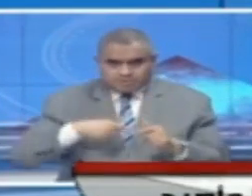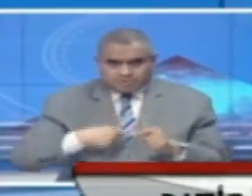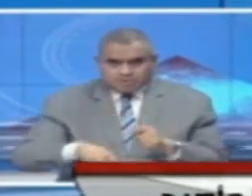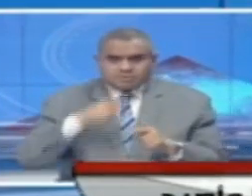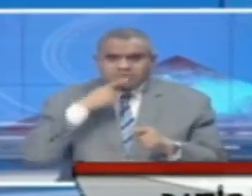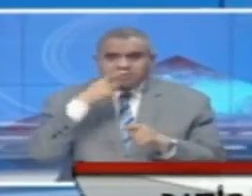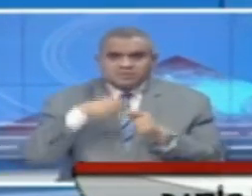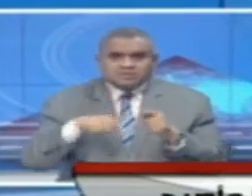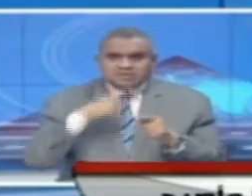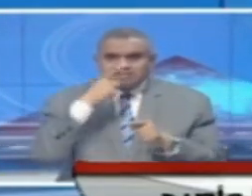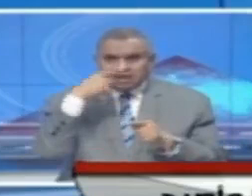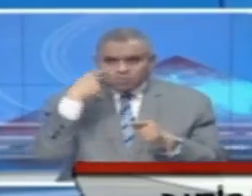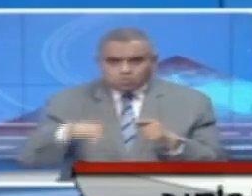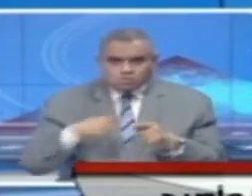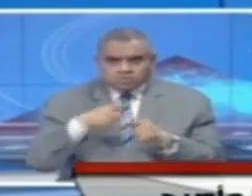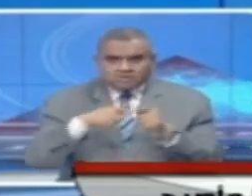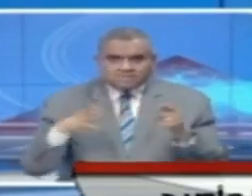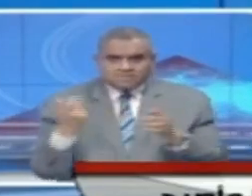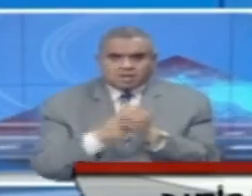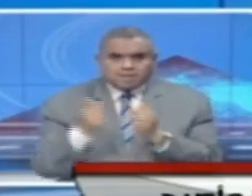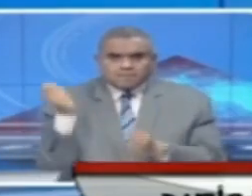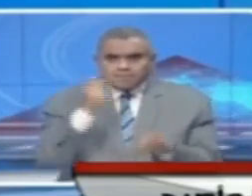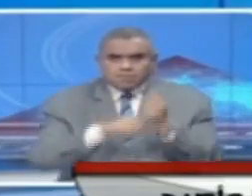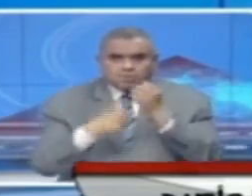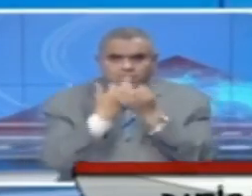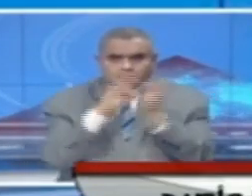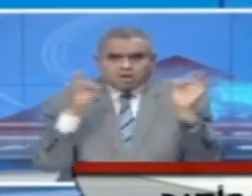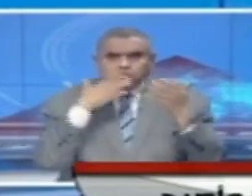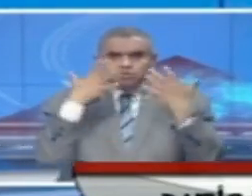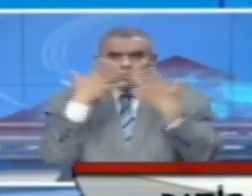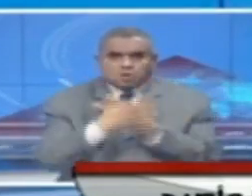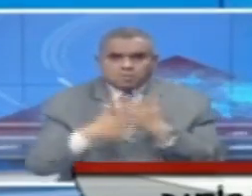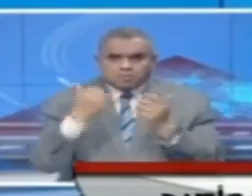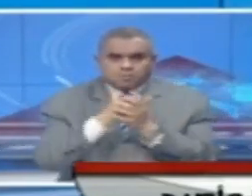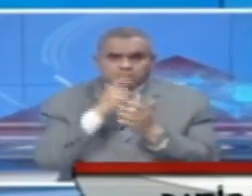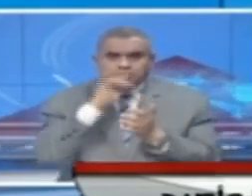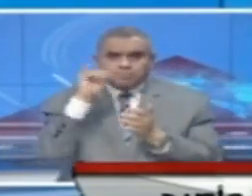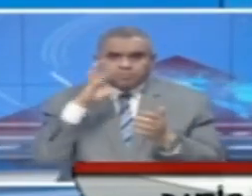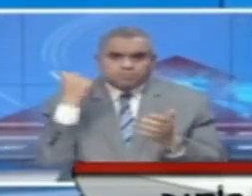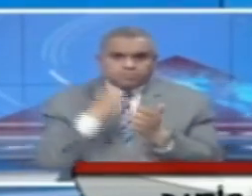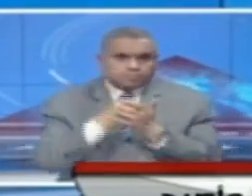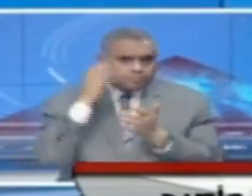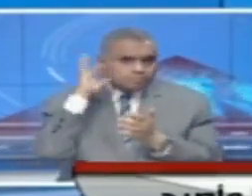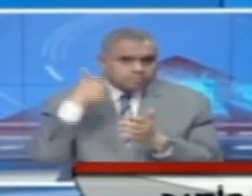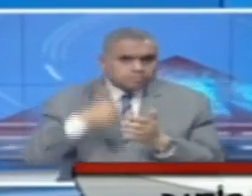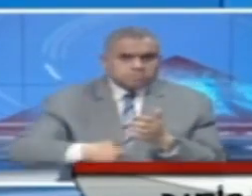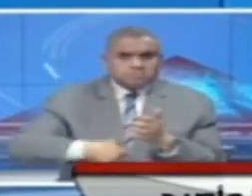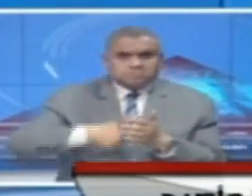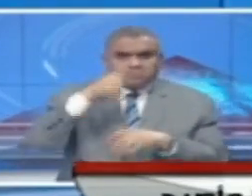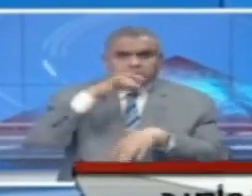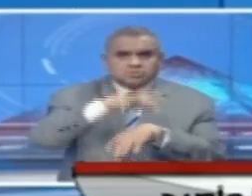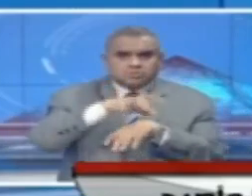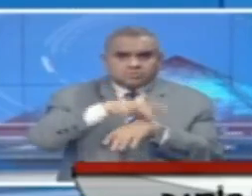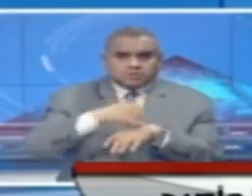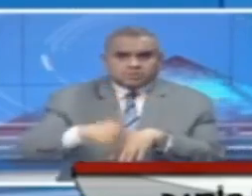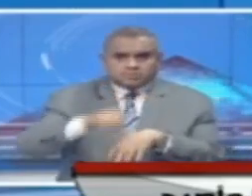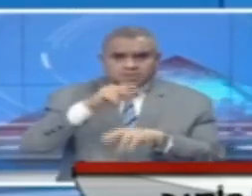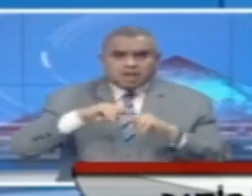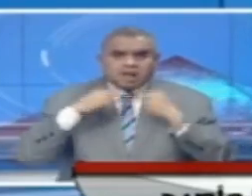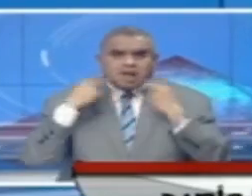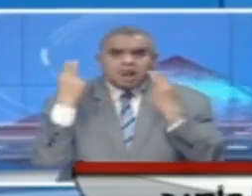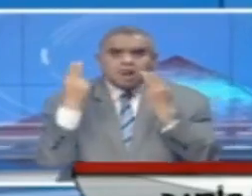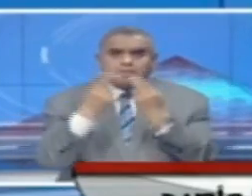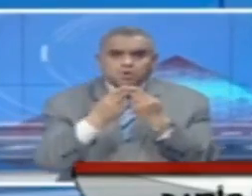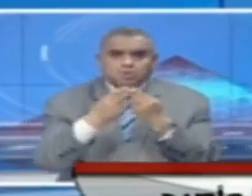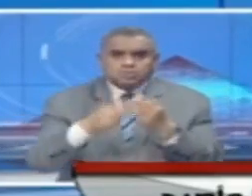خلال 1.5 عام افتتاح أول مصنع متكامل لهذا المشروع المهم، والذي سيكون له آثار طبية